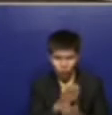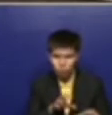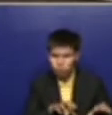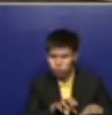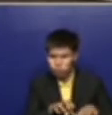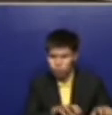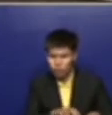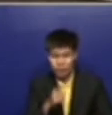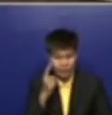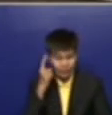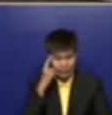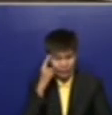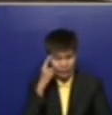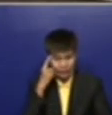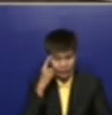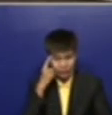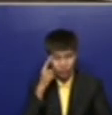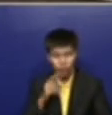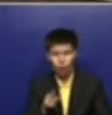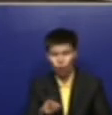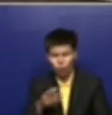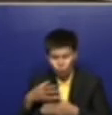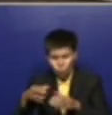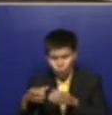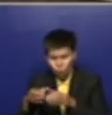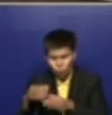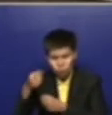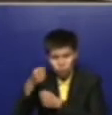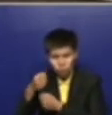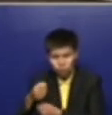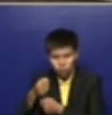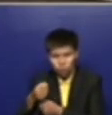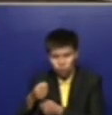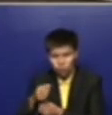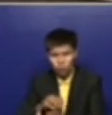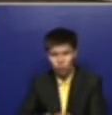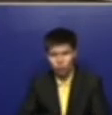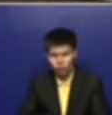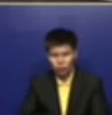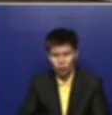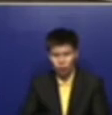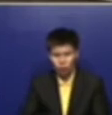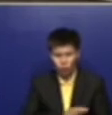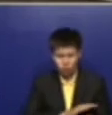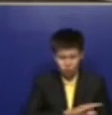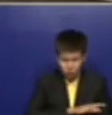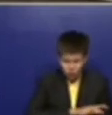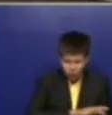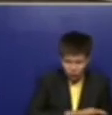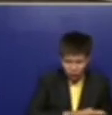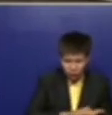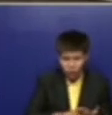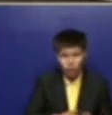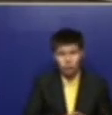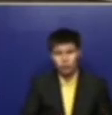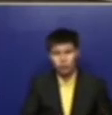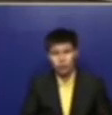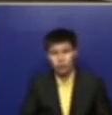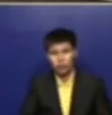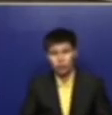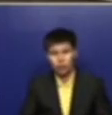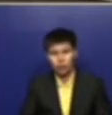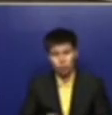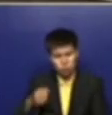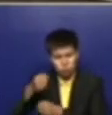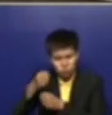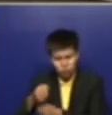คิดกับผู้ชุมนุมที่มาเรียกร้องที่ใสซื่อบริสุทธิ์นะครับข้อเรียกร้องก็ไม่มีปัญหาเลยในการที่